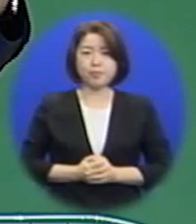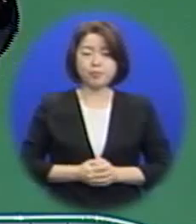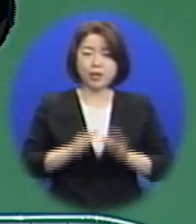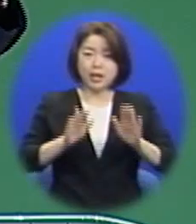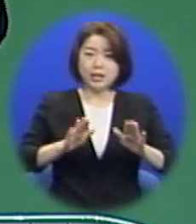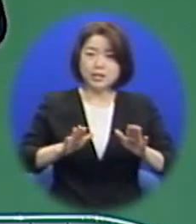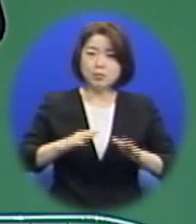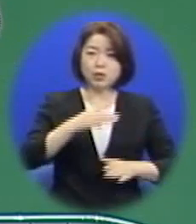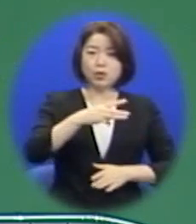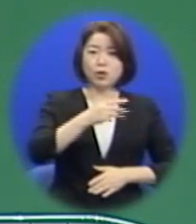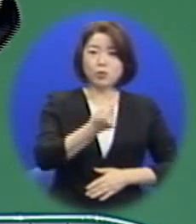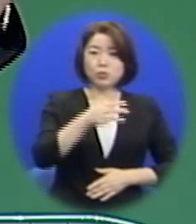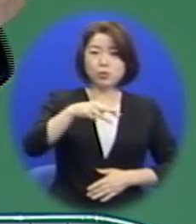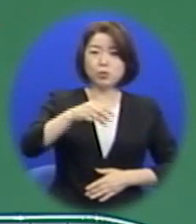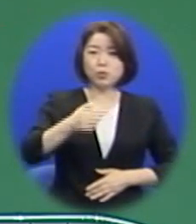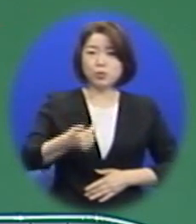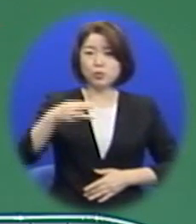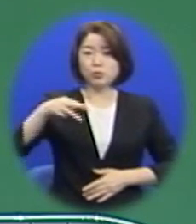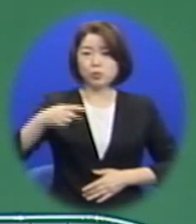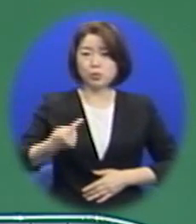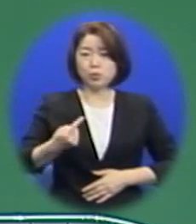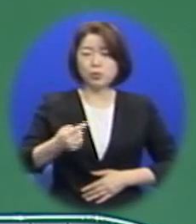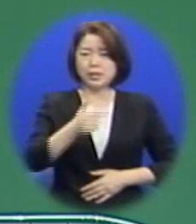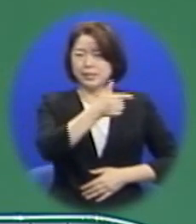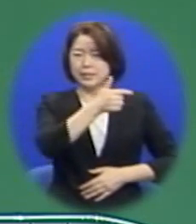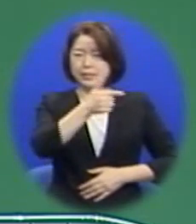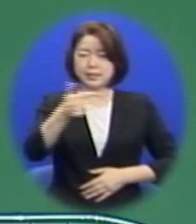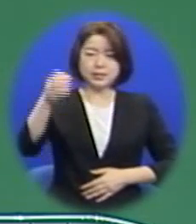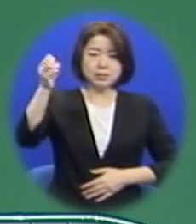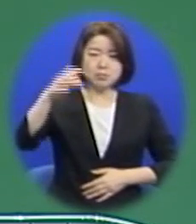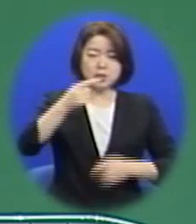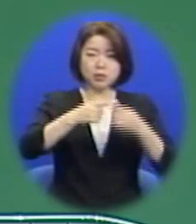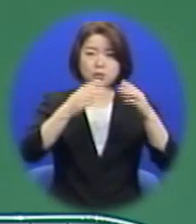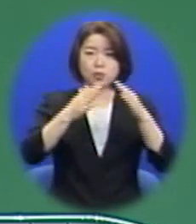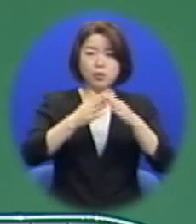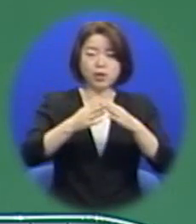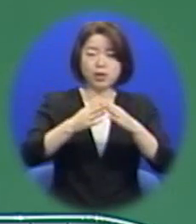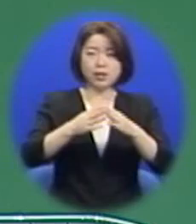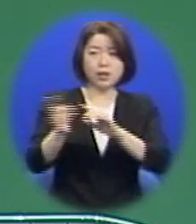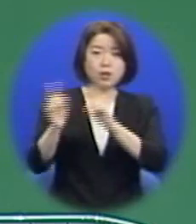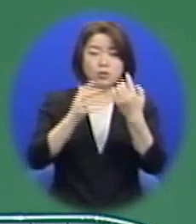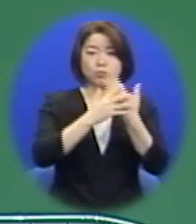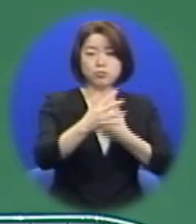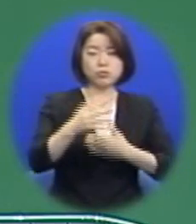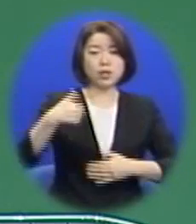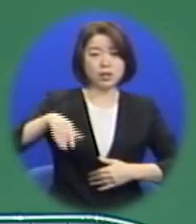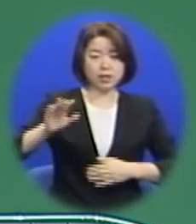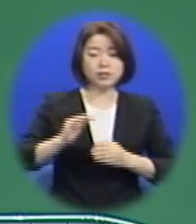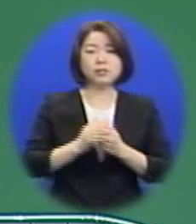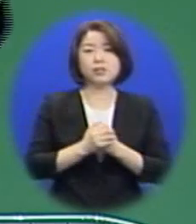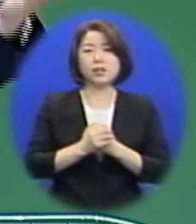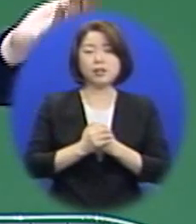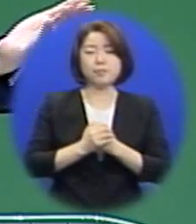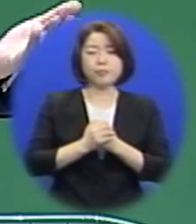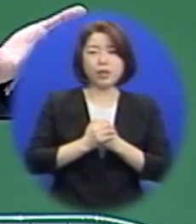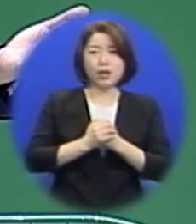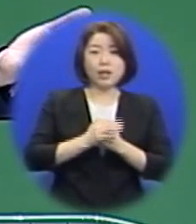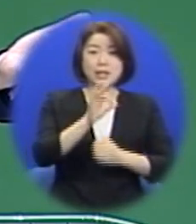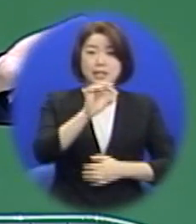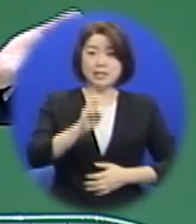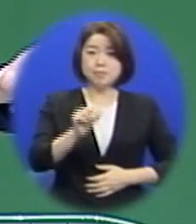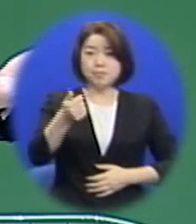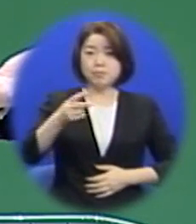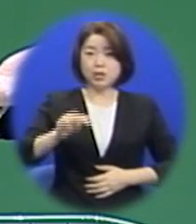토론토 큰빛교회 부흥회를 인도하러 갔는데 임현수 목사님 석방되고 그 다음 주간에 온 교회가